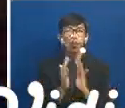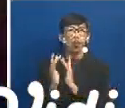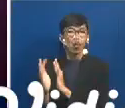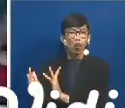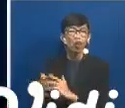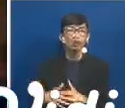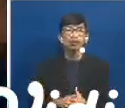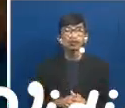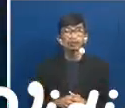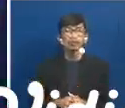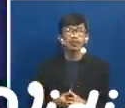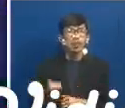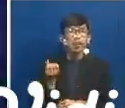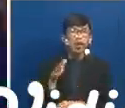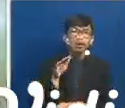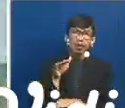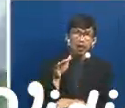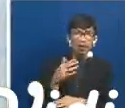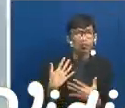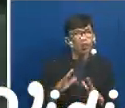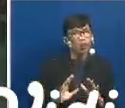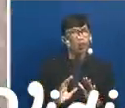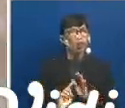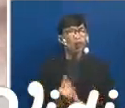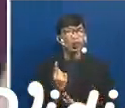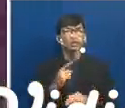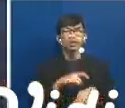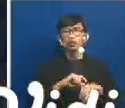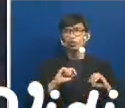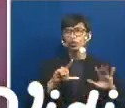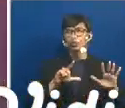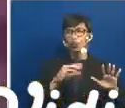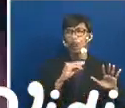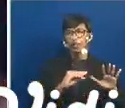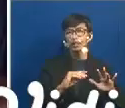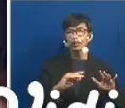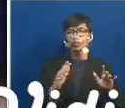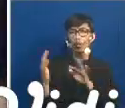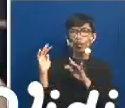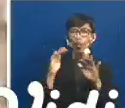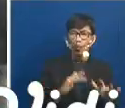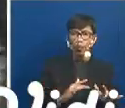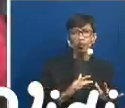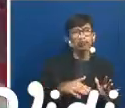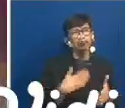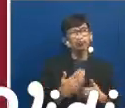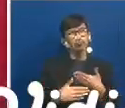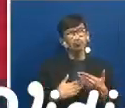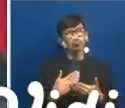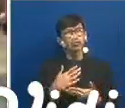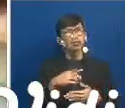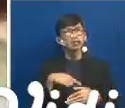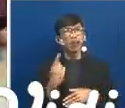untuk keramaian di Pasar Tanah Abang ini sudah terjadi sejak pukul 7 pagi. Dan memang keramaian di sini biasanya akan terjadi hingga pukul 3